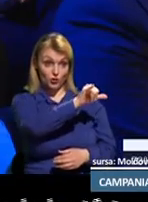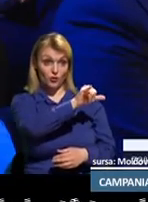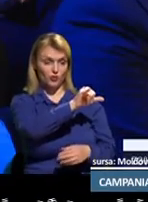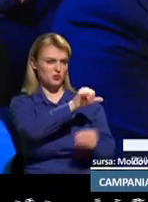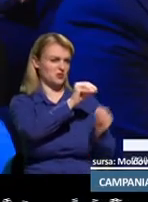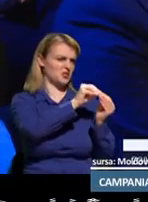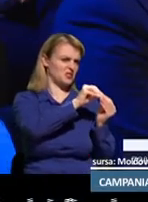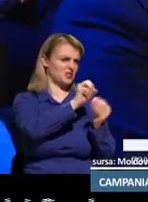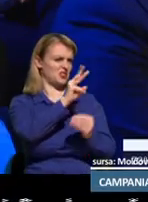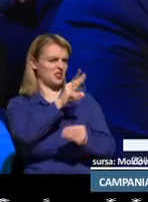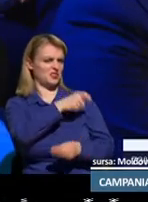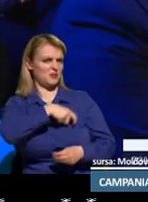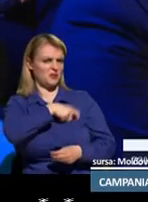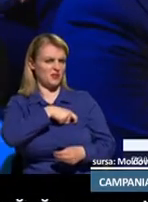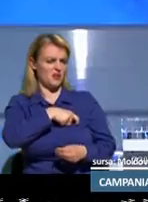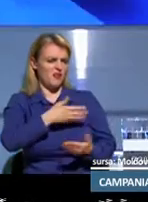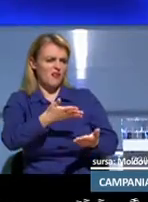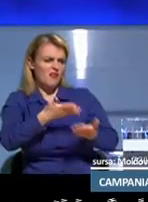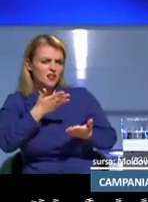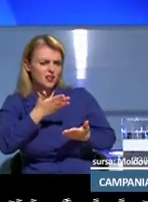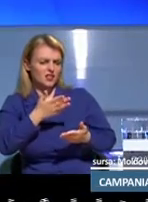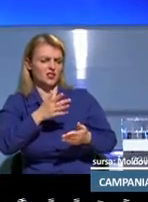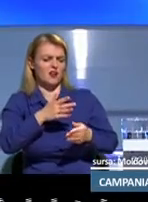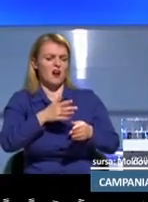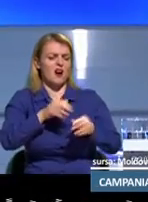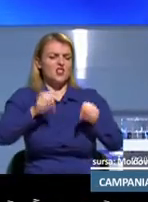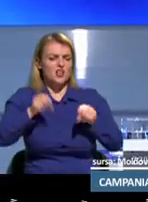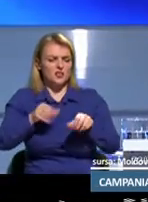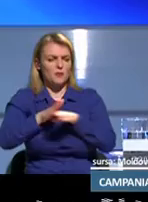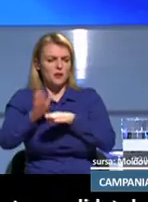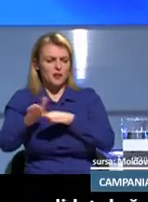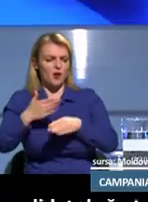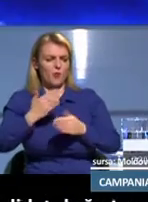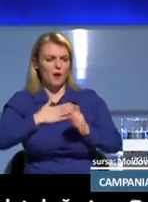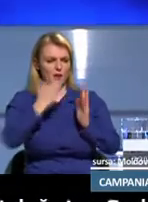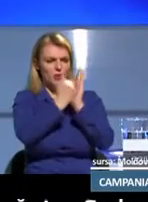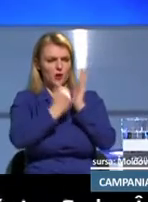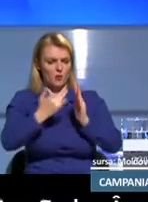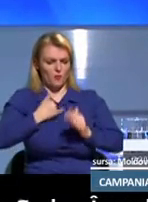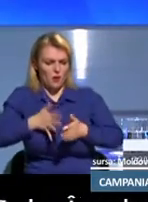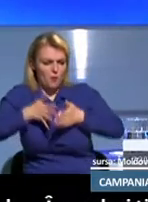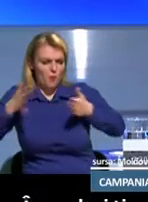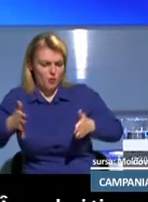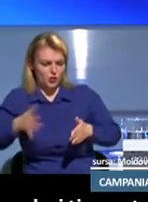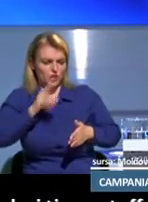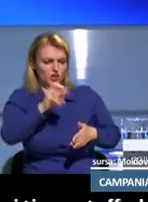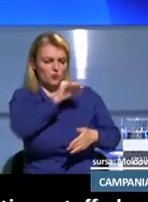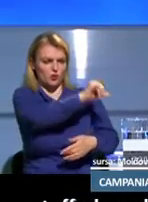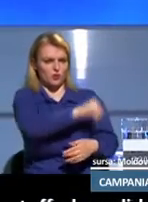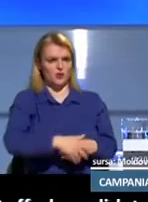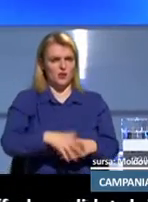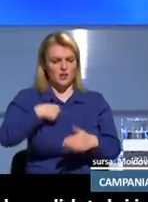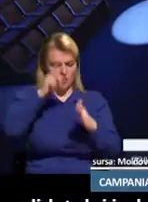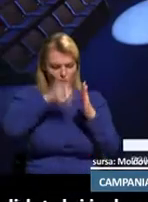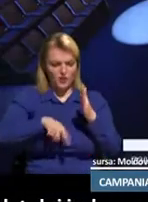încălcat principiile și acordul semnat cu această organizație privind desfășurarea dezbaterilor electorale și precizează